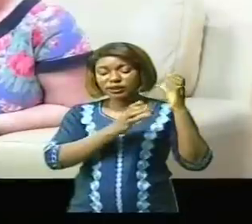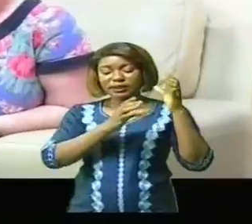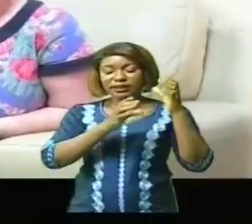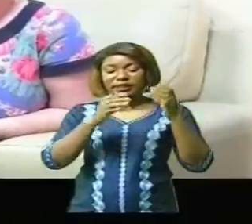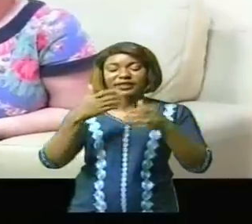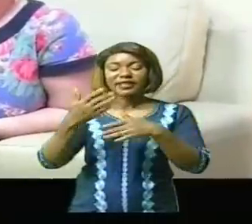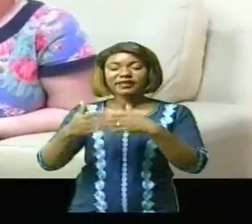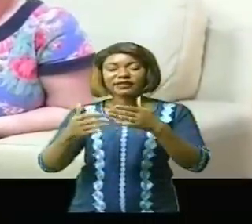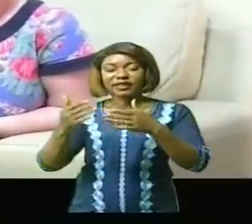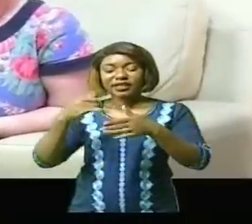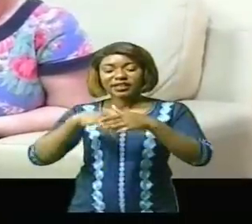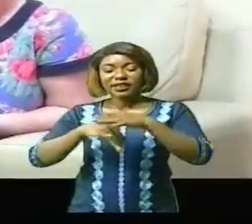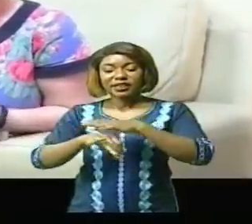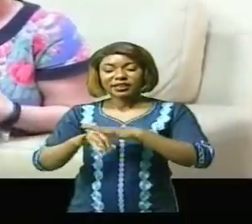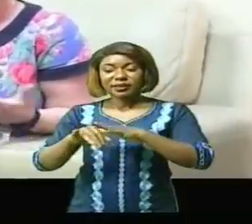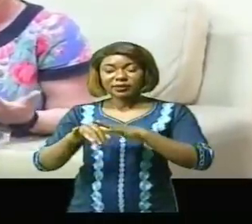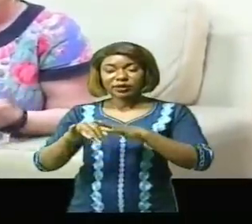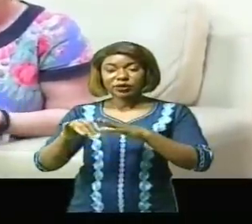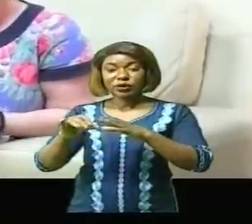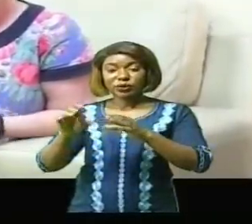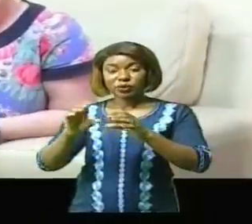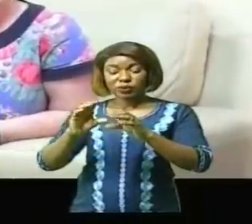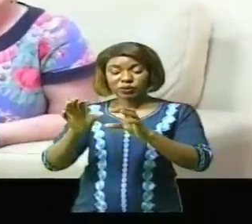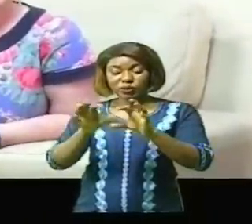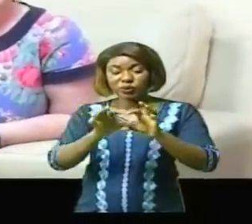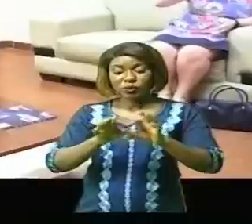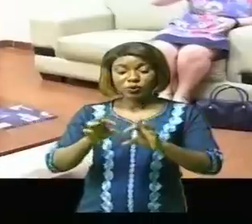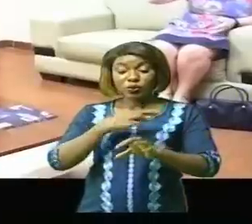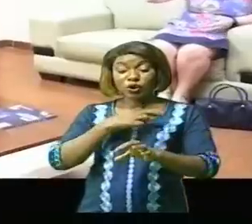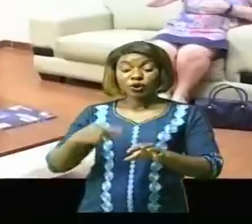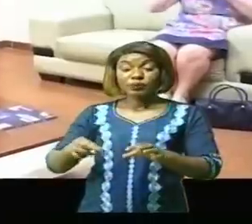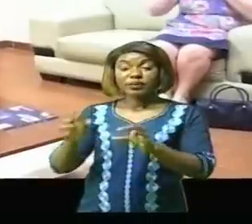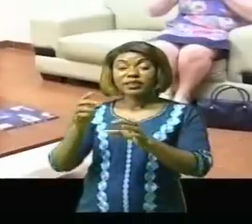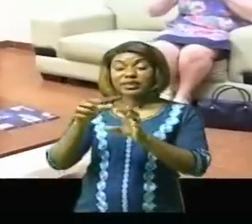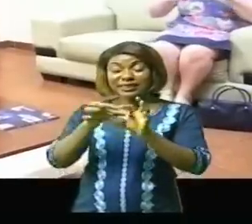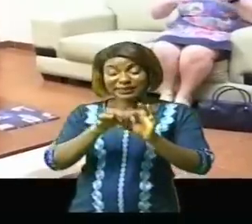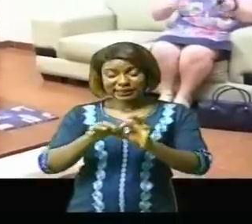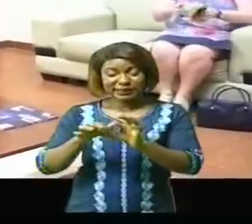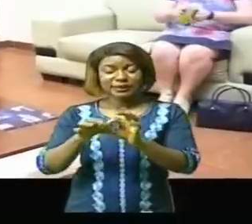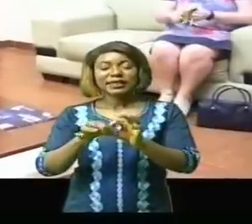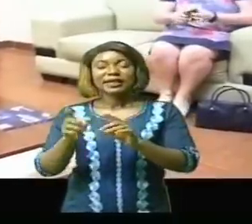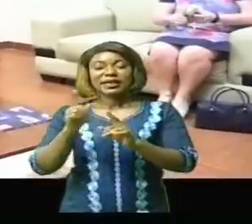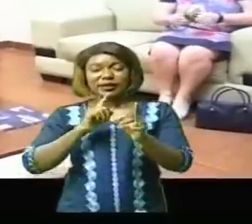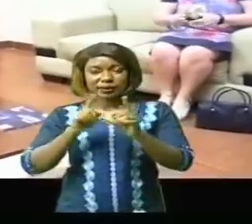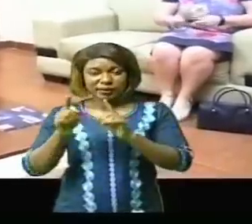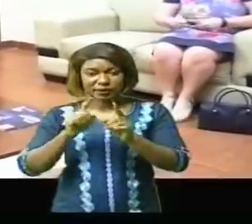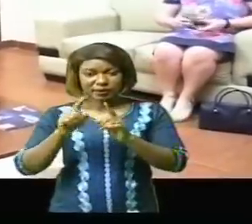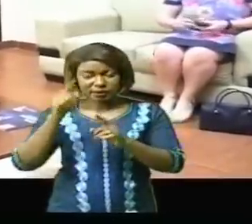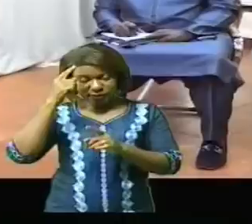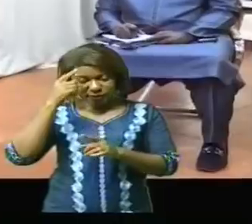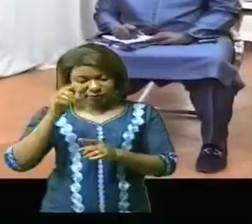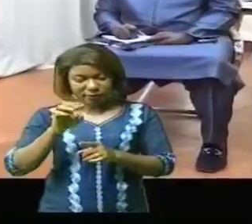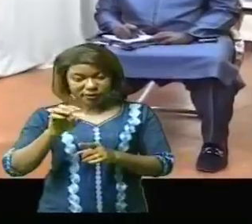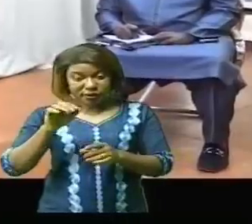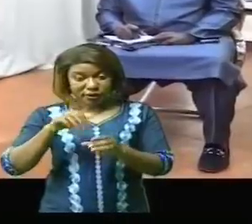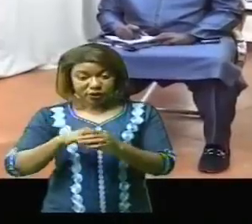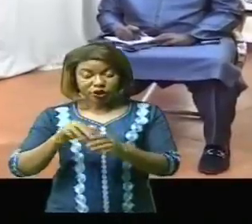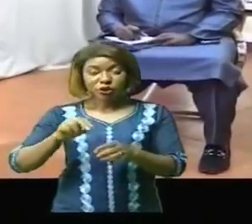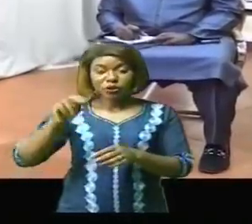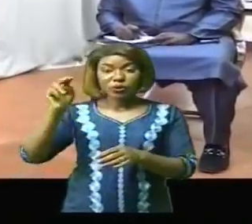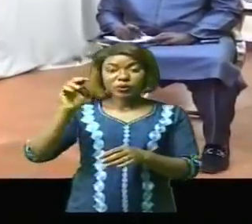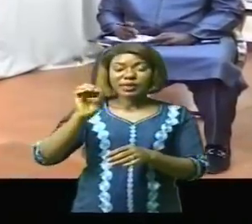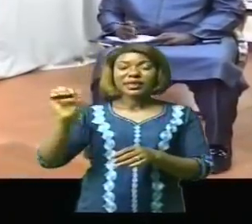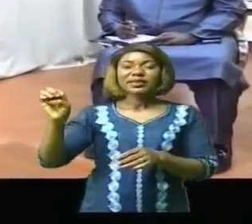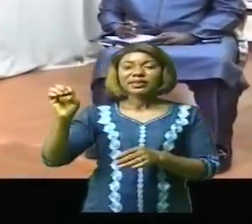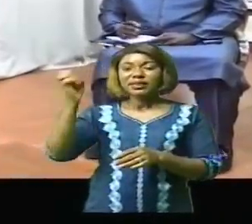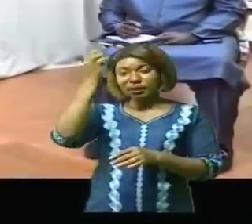du Royaume-Uni, Sophia Willits-King, ont tourné autour du processus électoral que cet État insulaire du nord-est de l'Europe, composé de